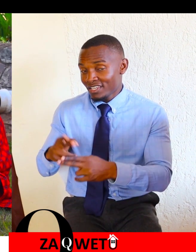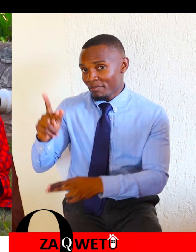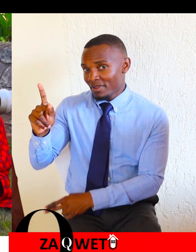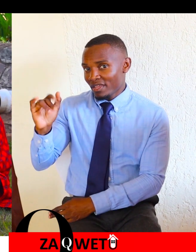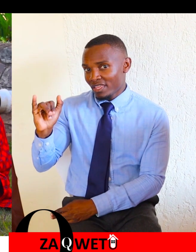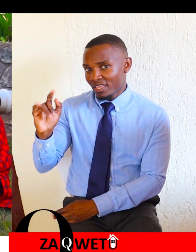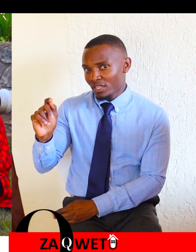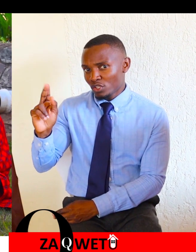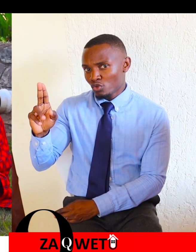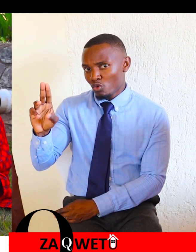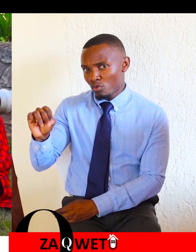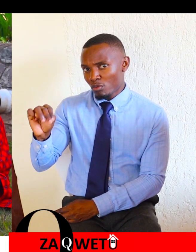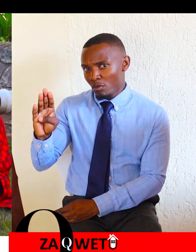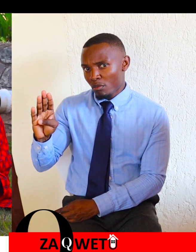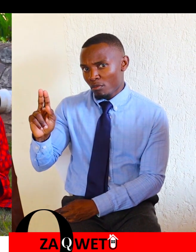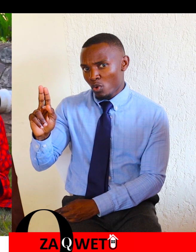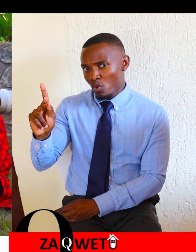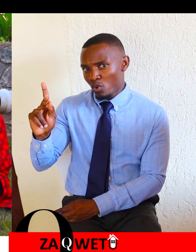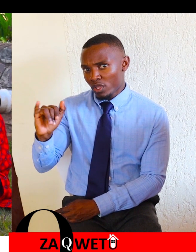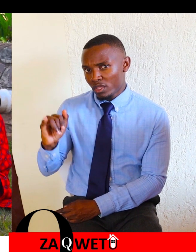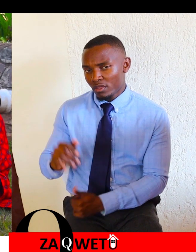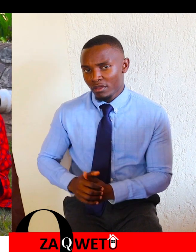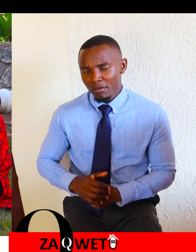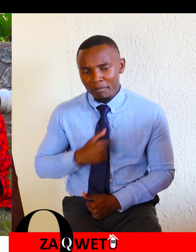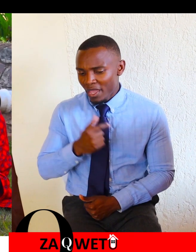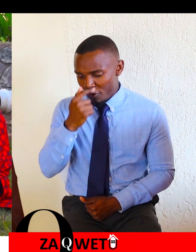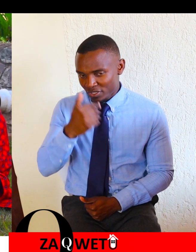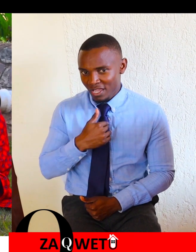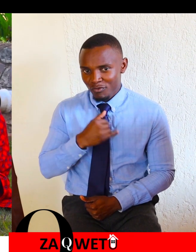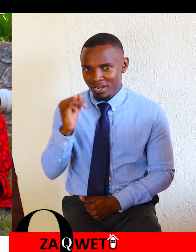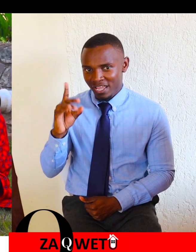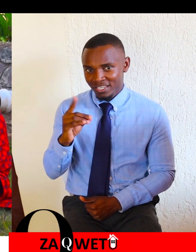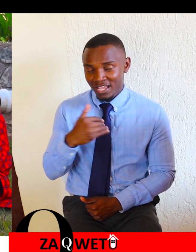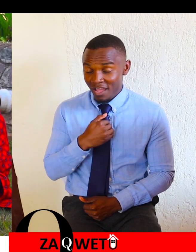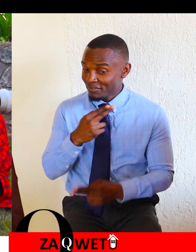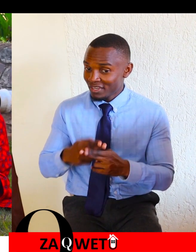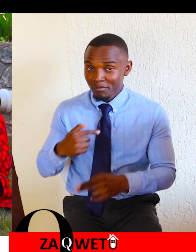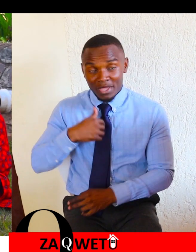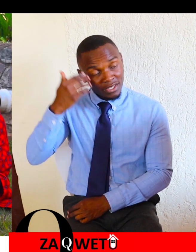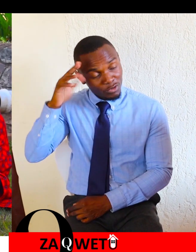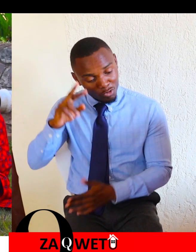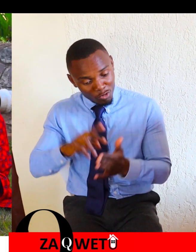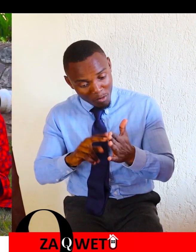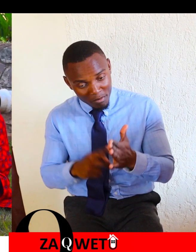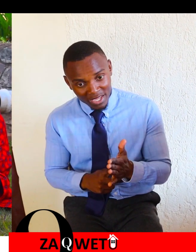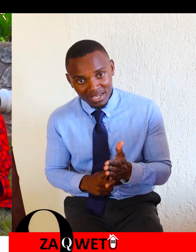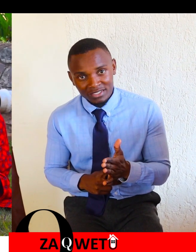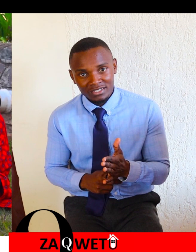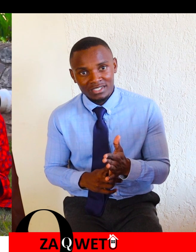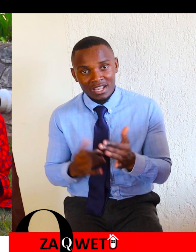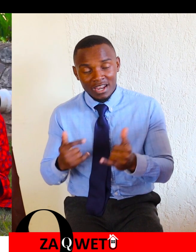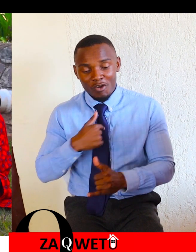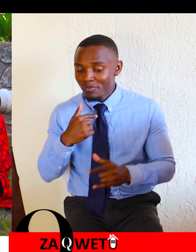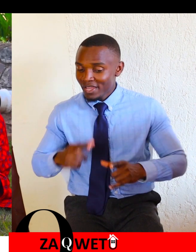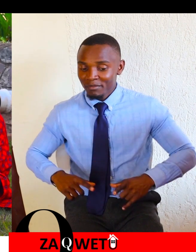Kitumbuki. Liko paka kwa ID Kitumbuki. I wish ningekuwa na ID yangu hapa ningeonyesha Kitumbuki iko ndani. Sijajua